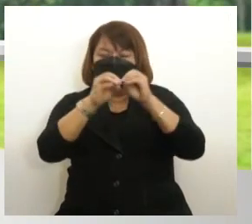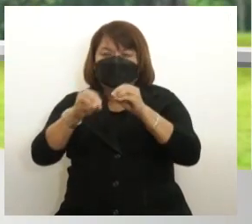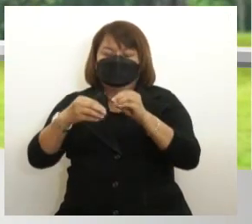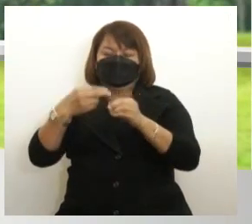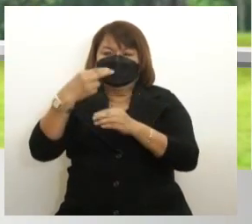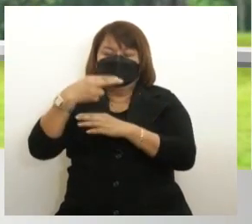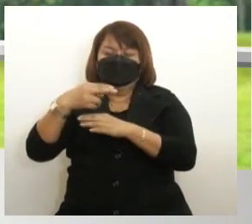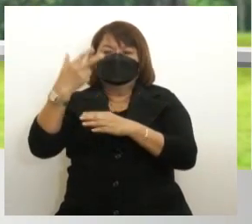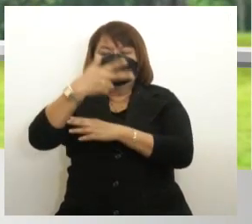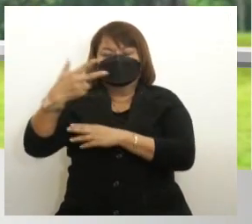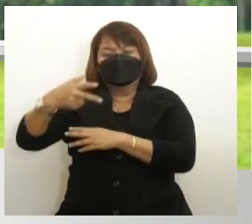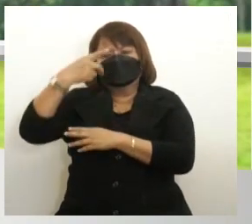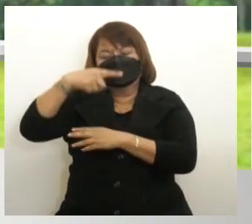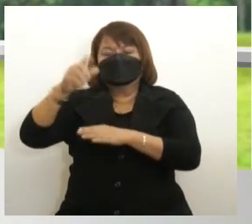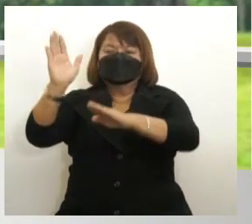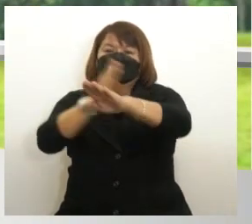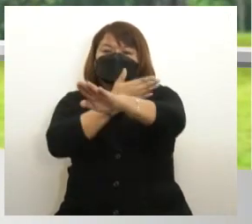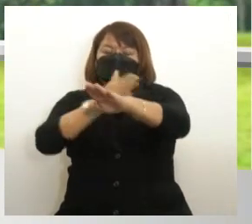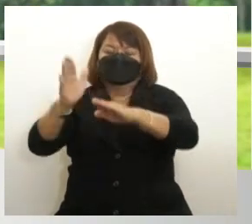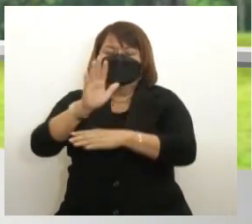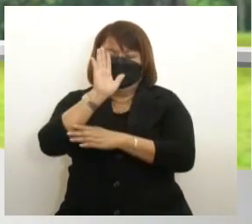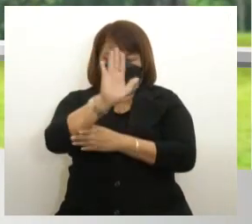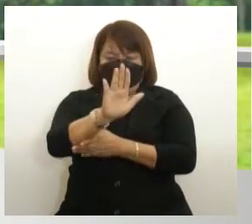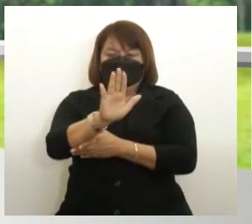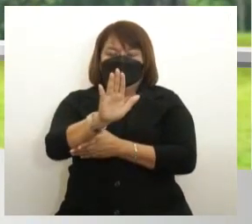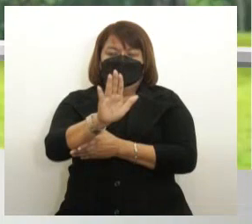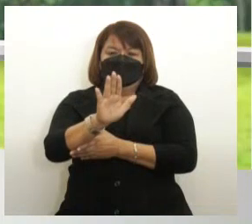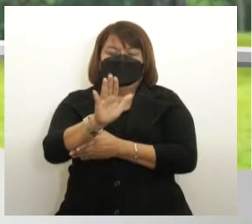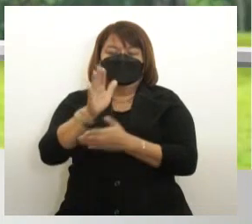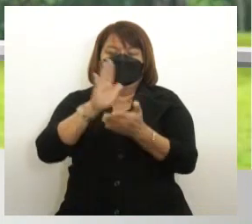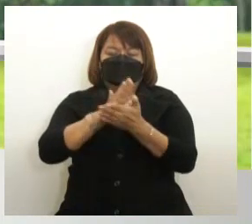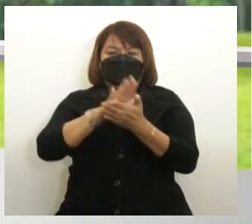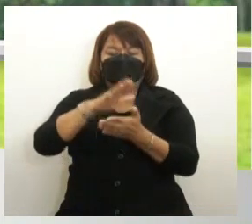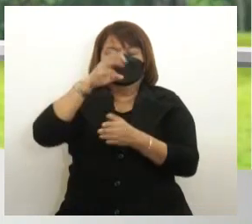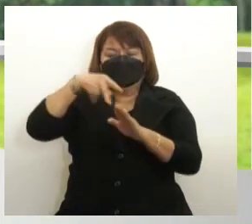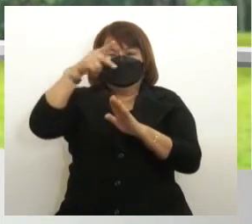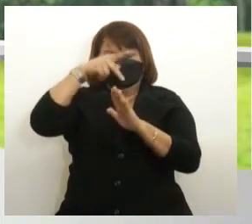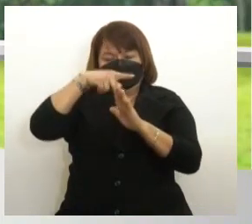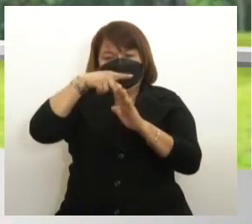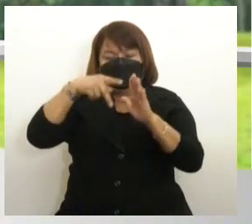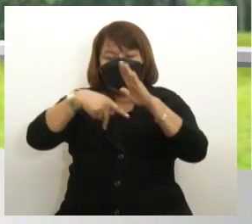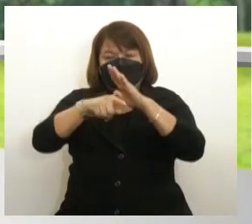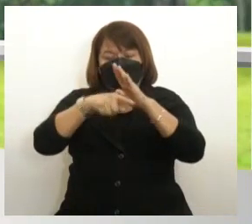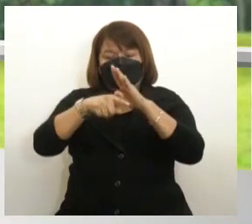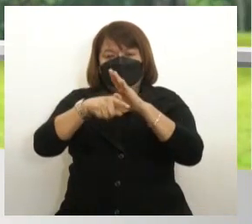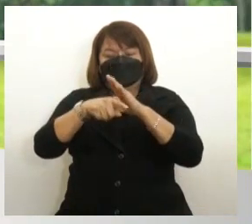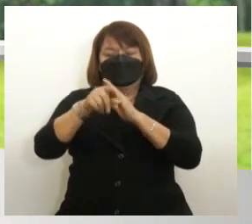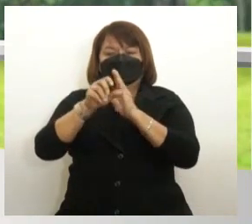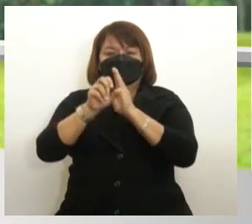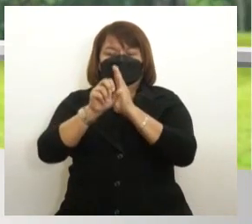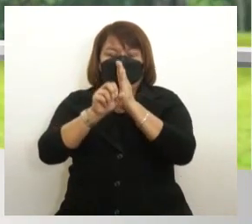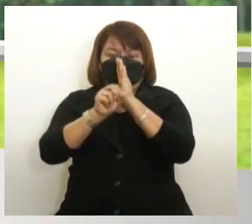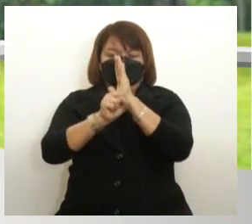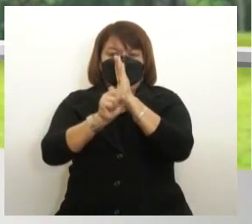ด้วยเพลงของโรงเรียนบ้านชุมทองสังกัดสำนักงานเขตพื้นที่การศึกษาประถมศึกษาสระแก้วเขต1นะ